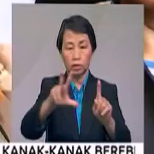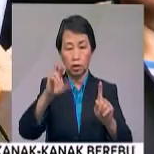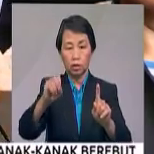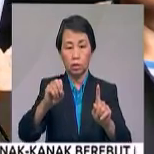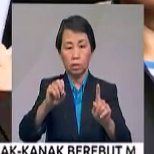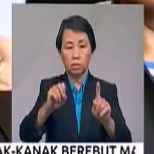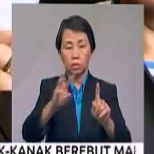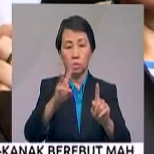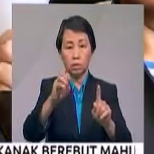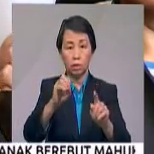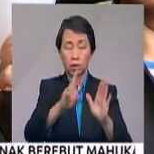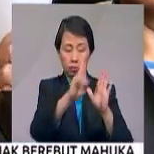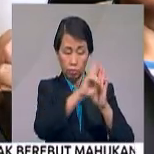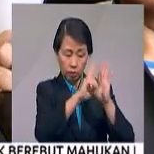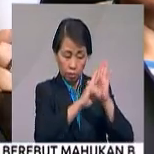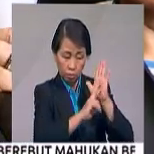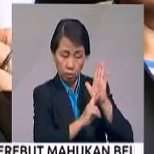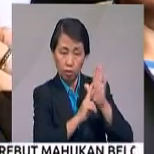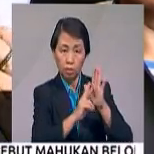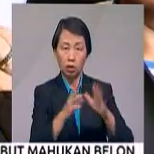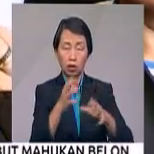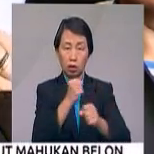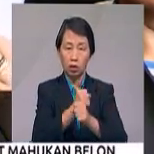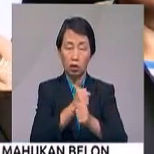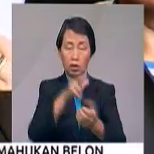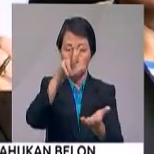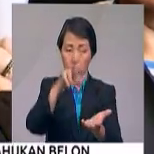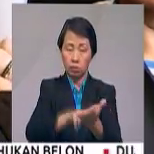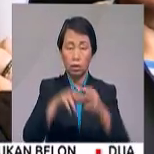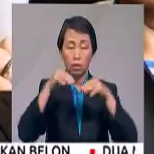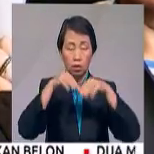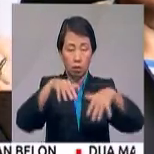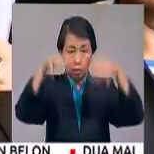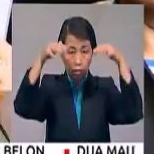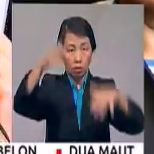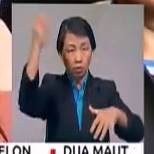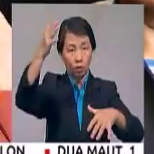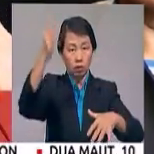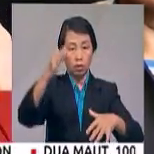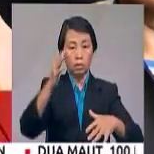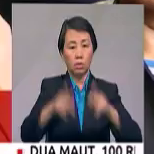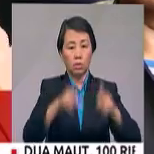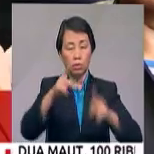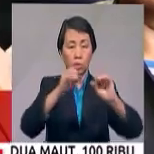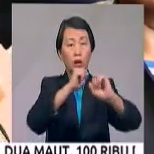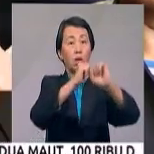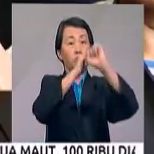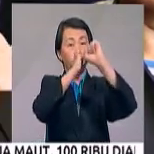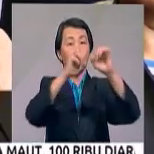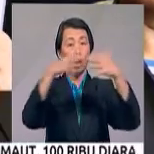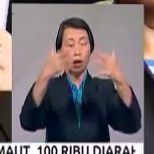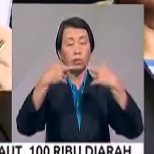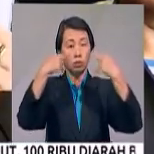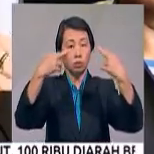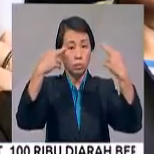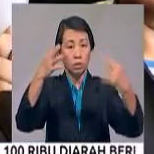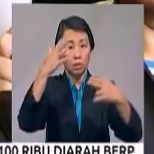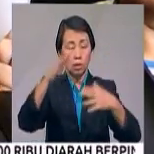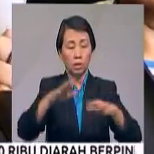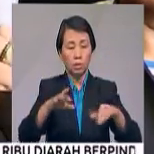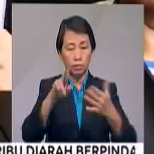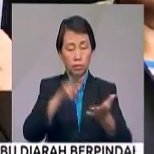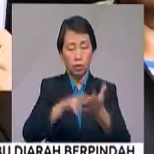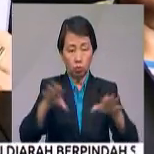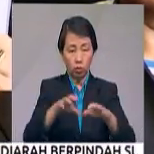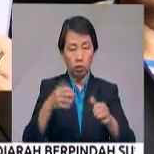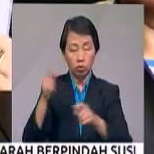136 resolusi yang diperolehi dari Konvensyen Orang Asli Kebangsaan? Maksudnya, bagaimana resolusi ini akan dijalankan